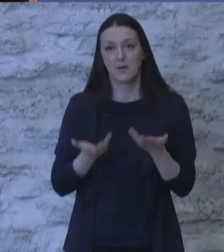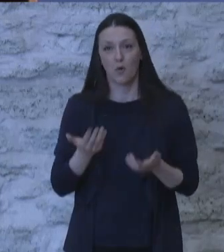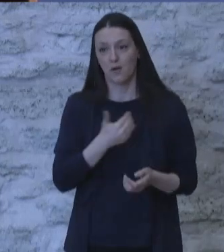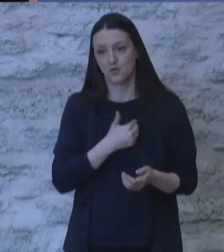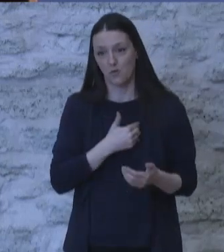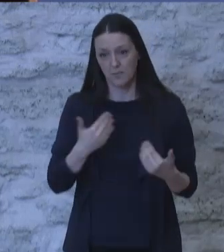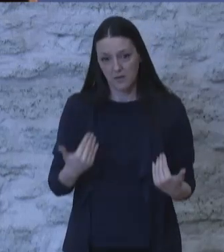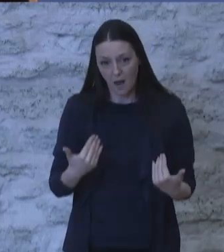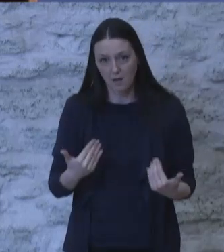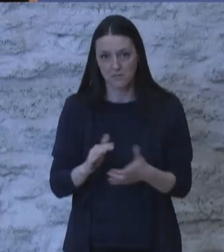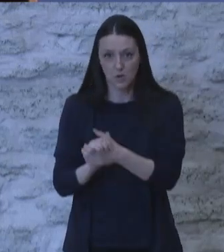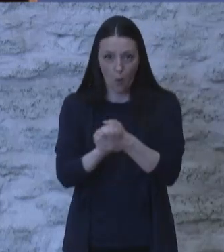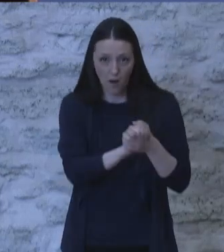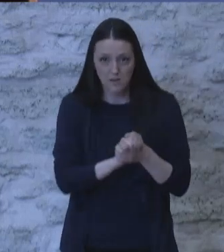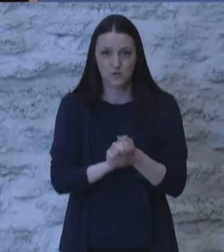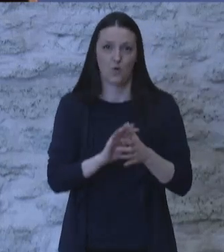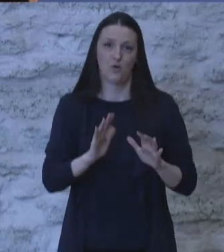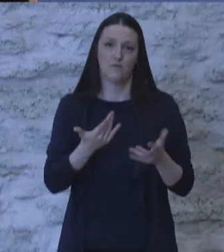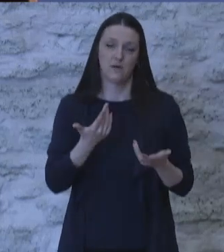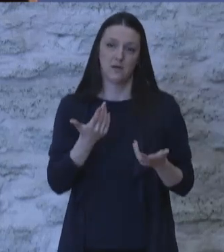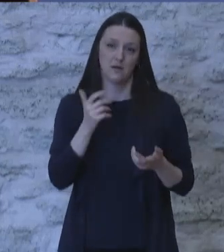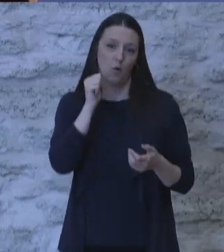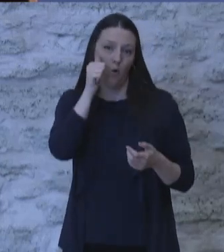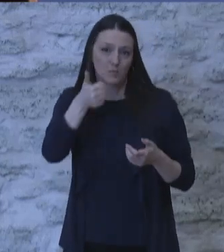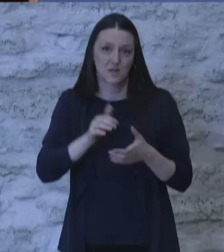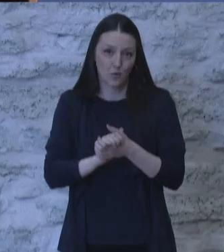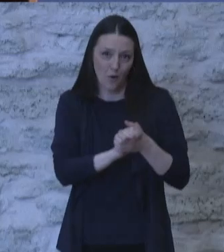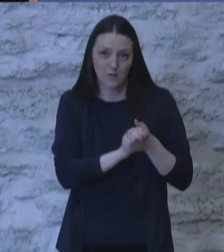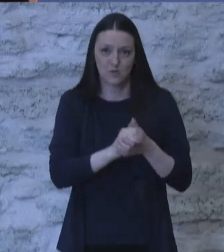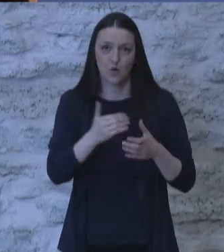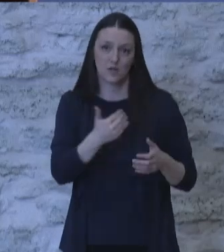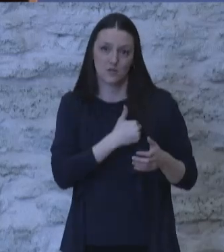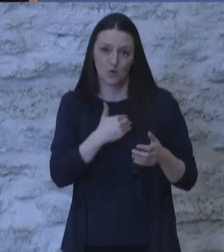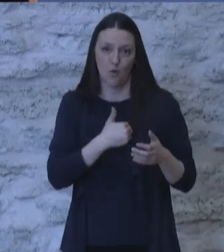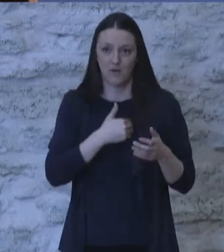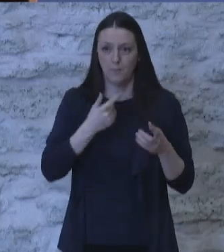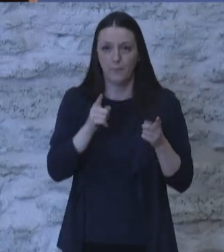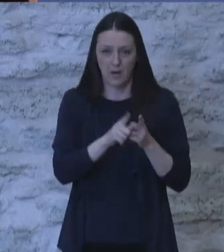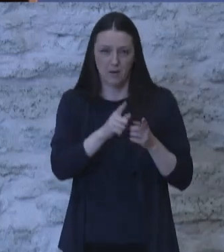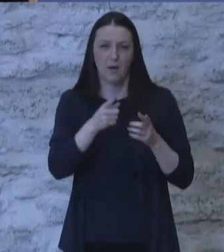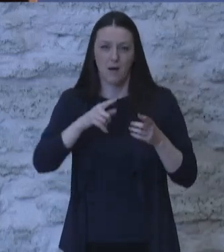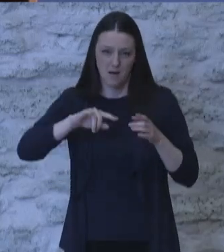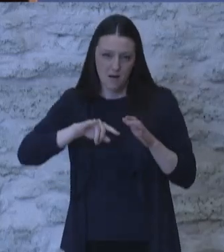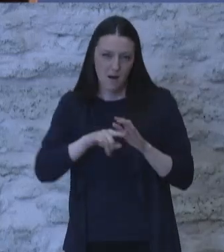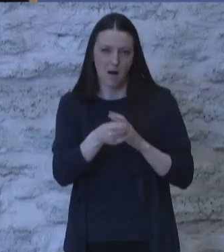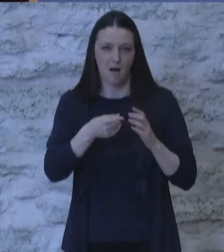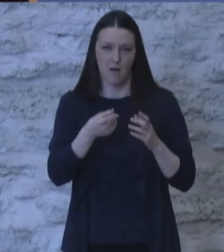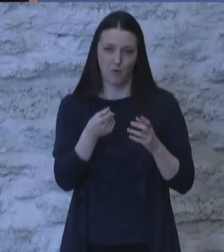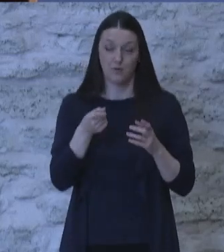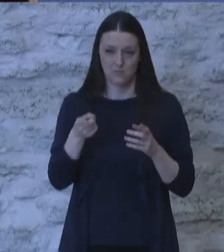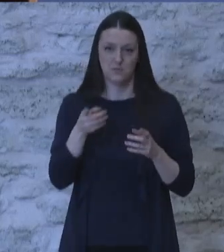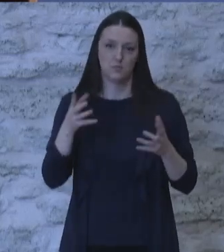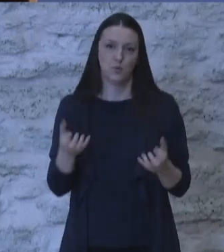või hommse koalitsiooni õnestada, siis püüab seda ette sokkutada. Nüüd vastates sellele